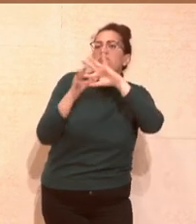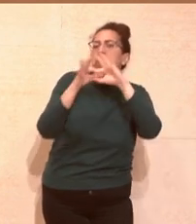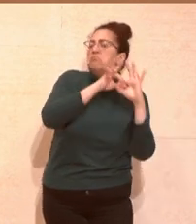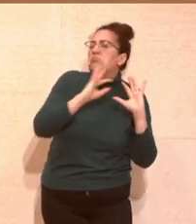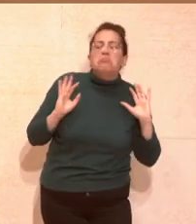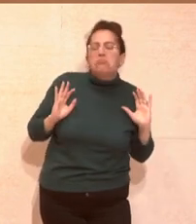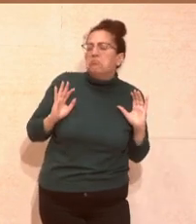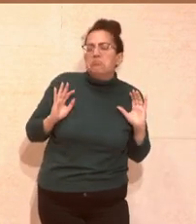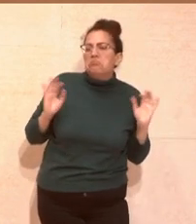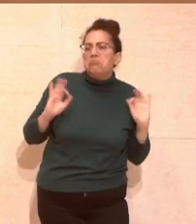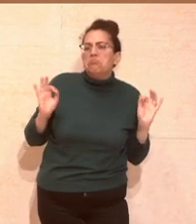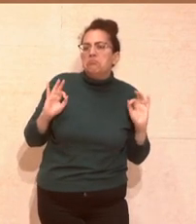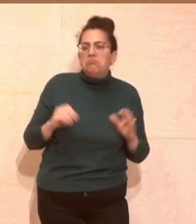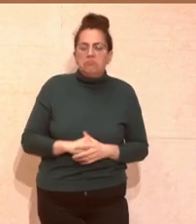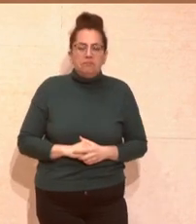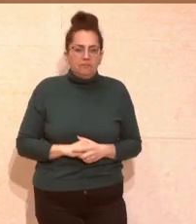spécialement.